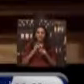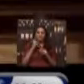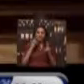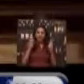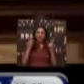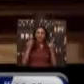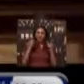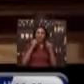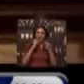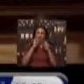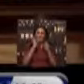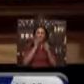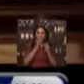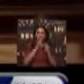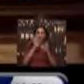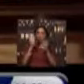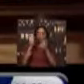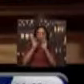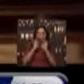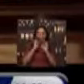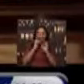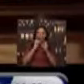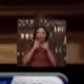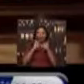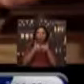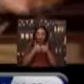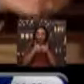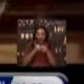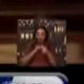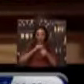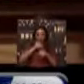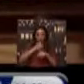واتون ومش اتون، واتون يتكلم، واتون يطلع في التلفزيون.